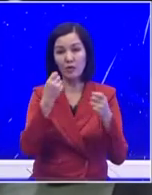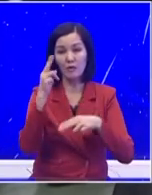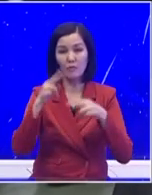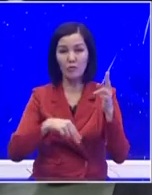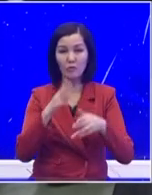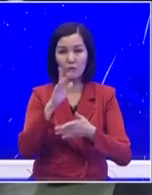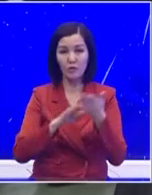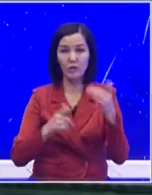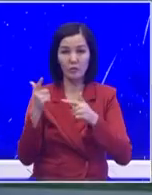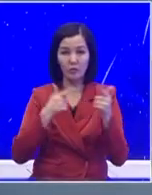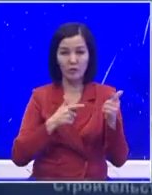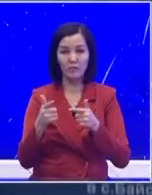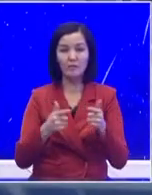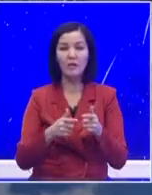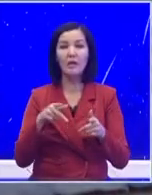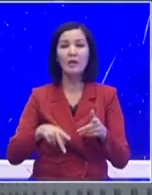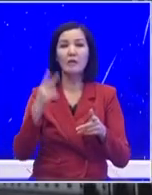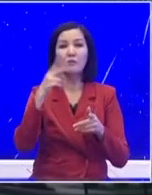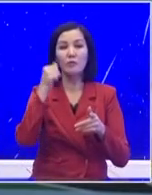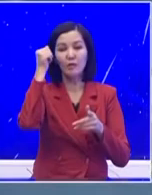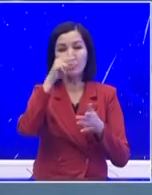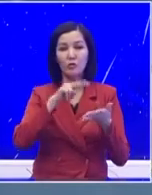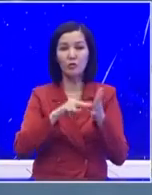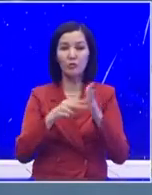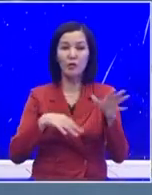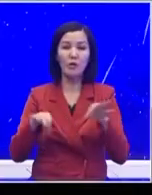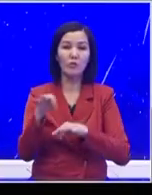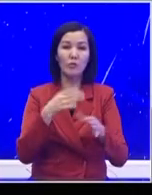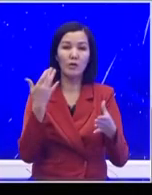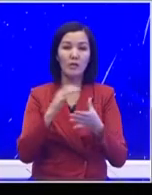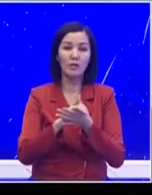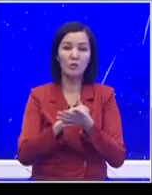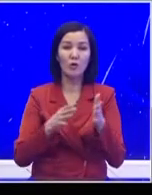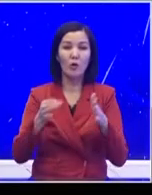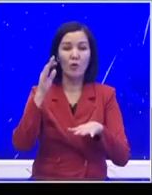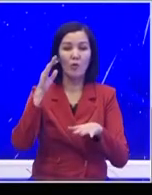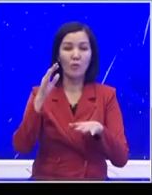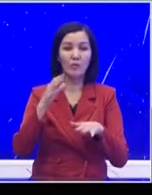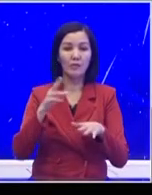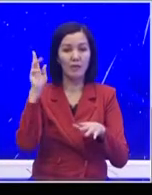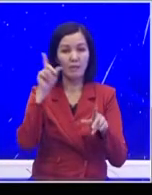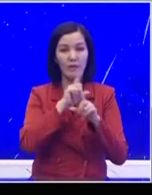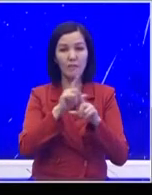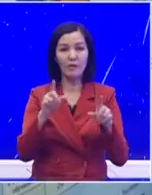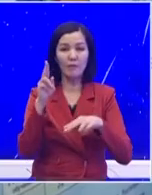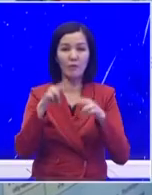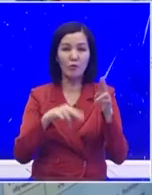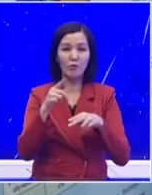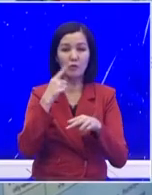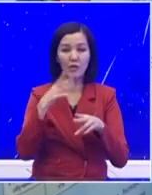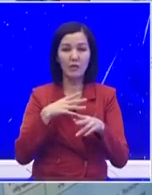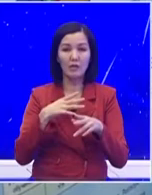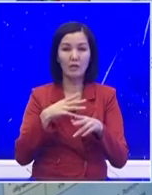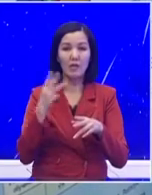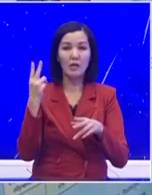арғай жалғастыруға дайынбыз. 2020 жылға жоспарланған жобалармен танысу барысында облыстағы білім мекеме құрылысы да айтылды. Биылға